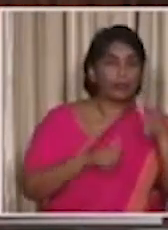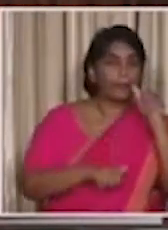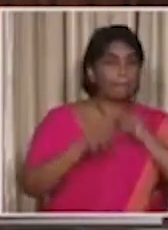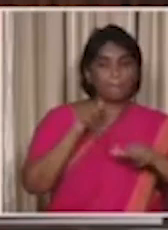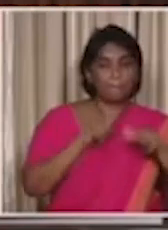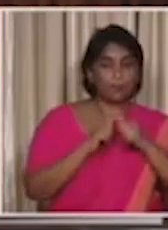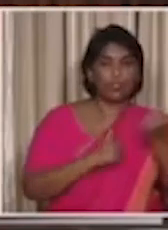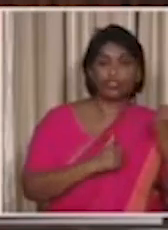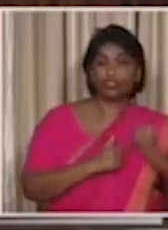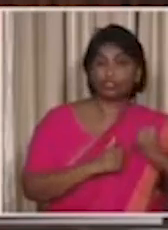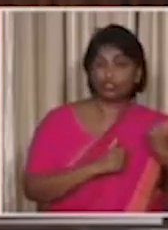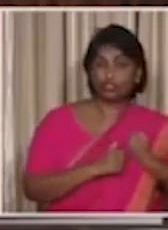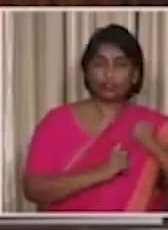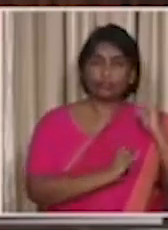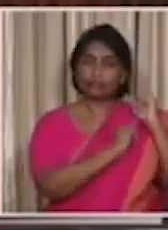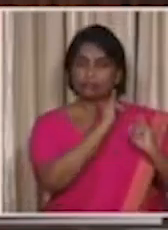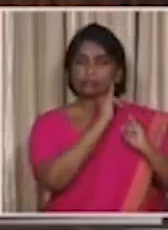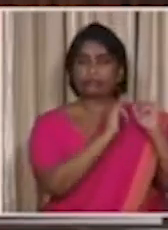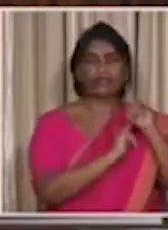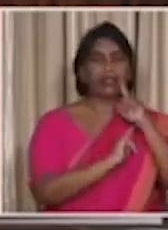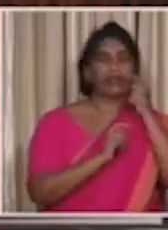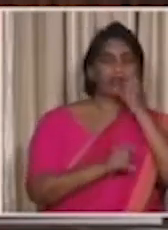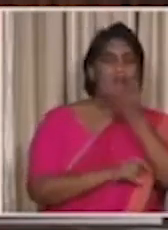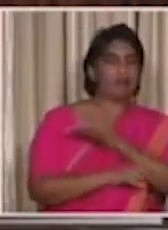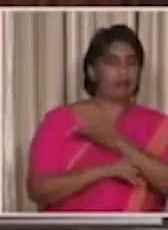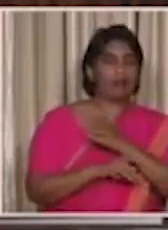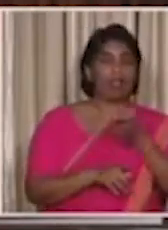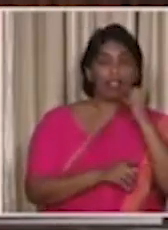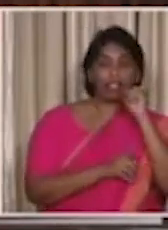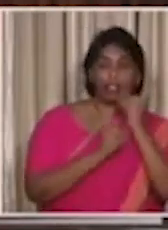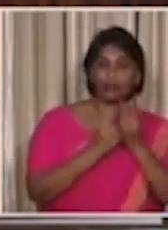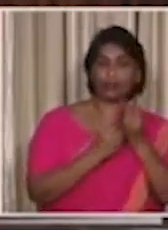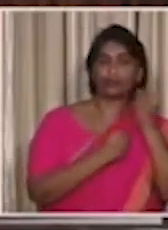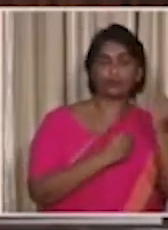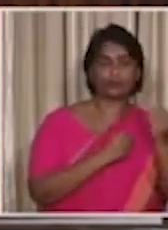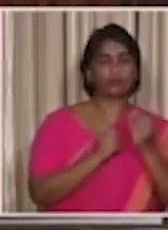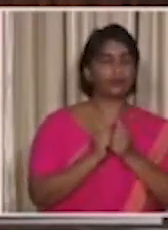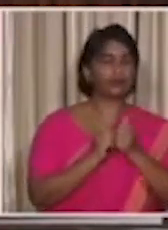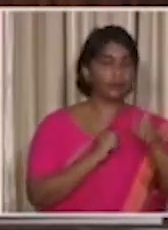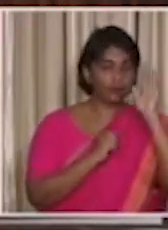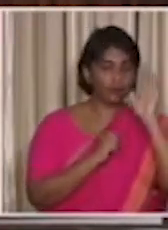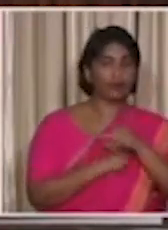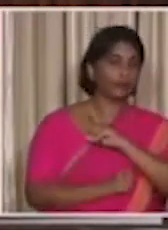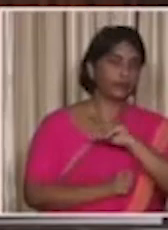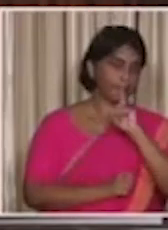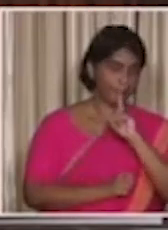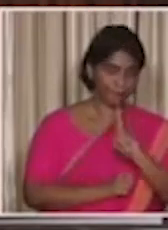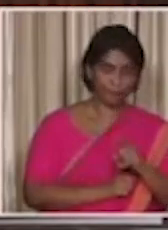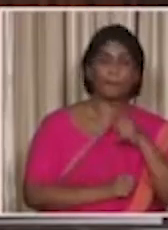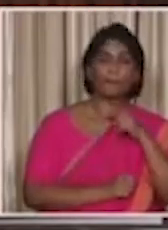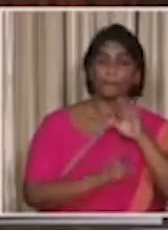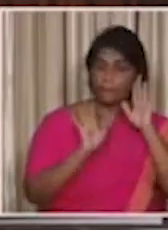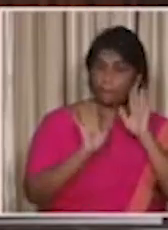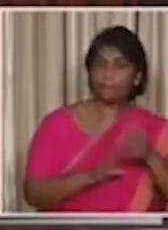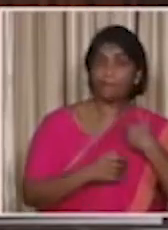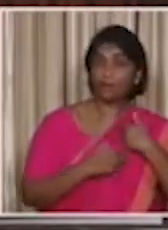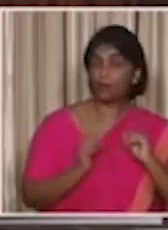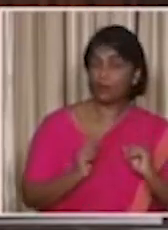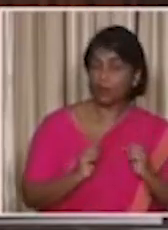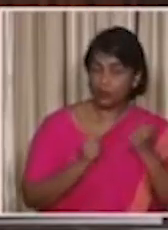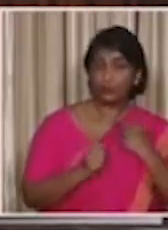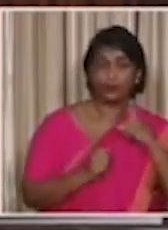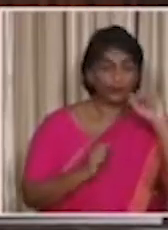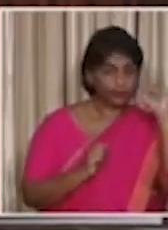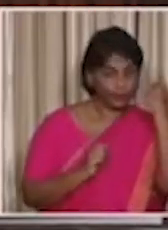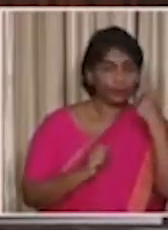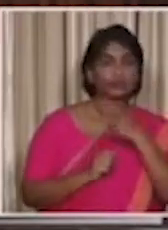කළ දොස්තරලාගේ වැරදි කියන එකයි. ඔවුන්ට දඬුවම් දීමට මුල් තැන දිය යුතු බවයි ඔවුන් කියන්නේ. නමුත් මම උත්සාහ ගන්නේ